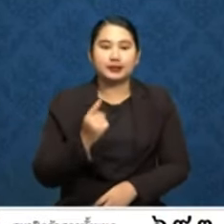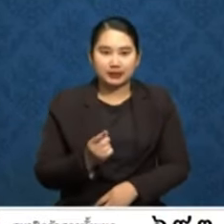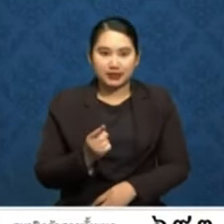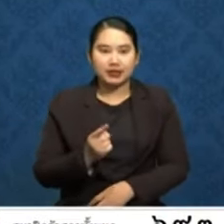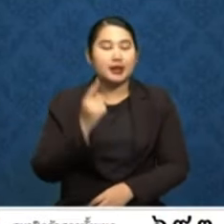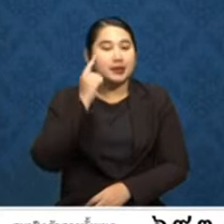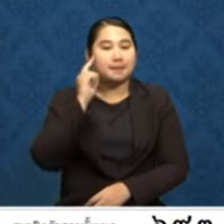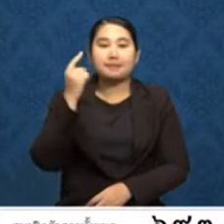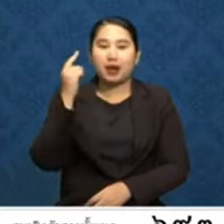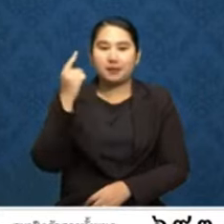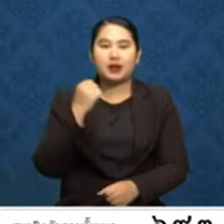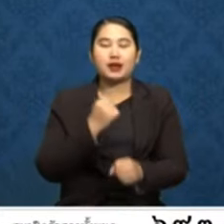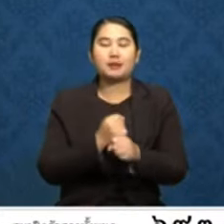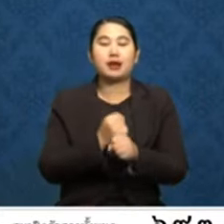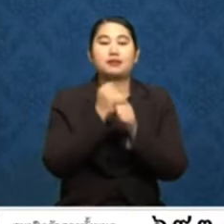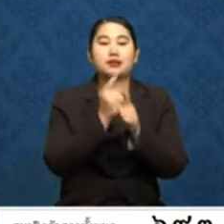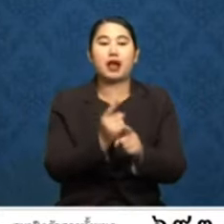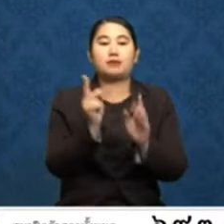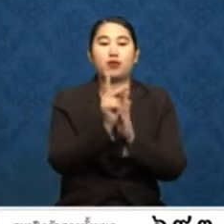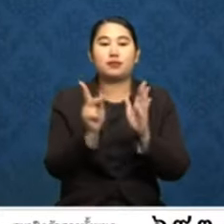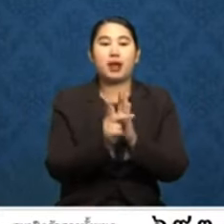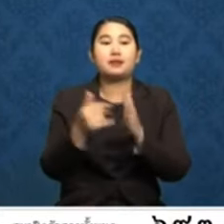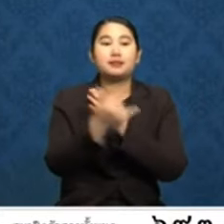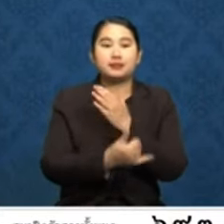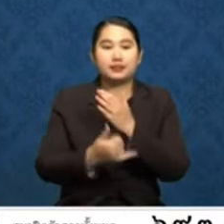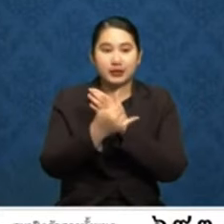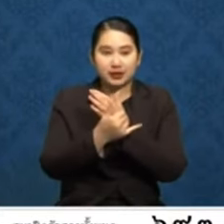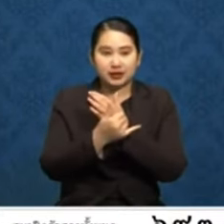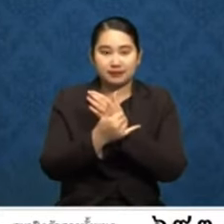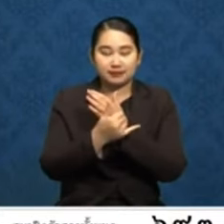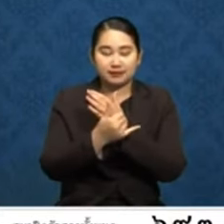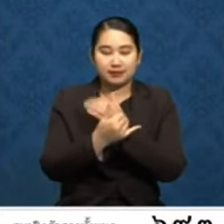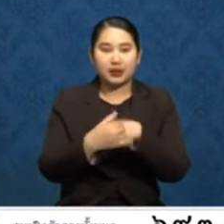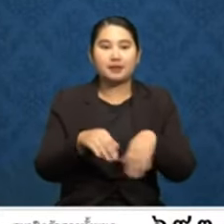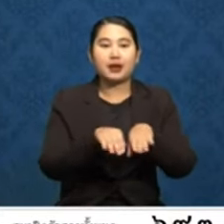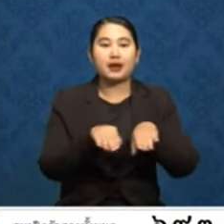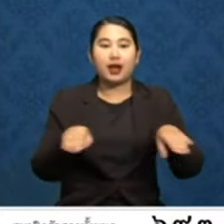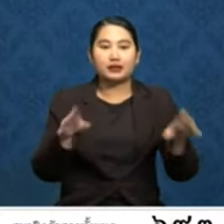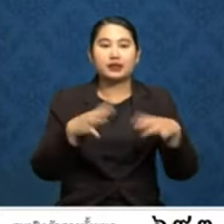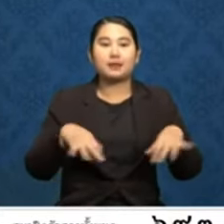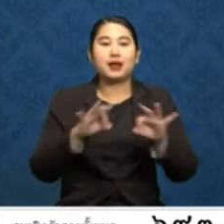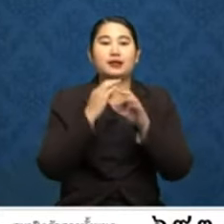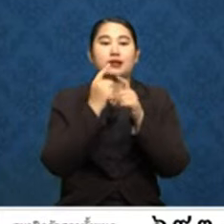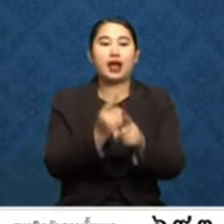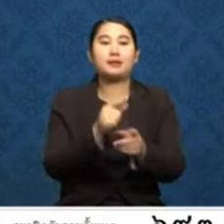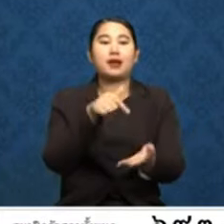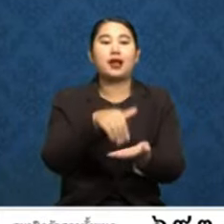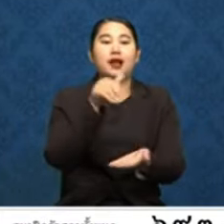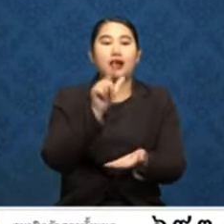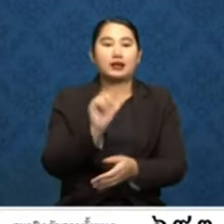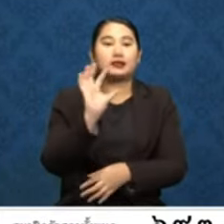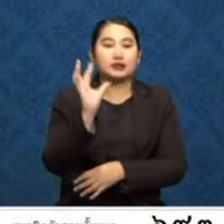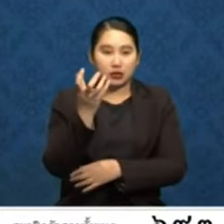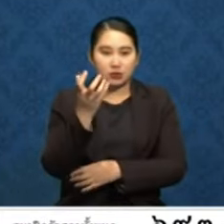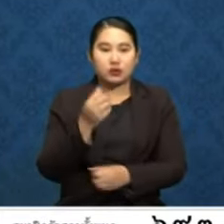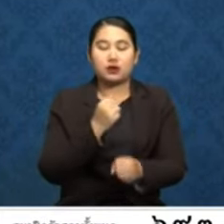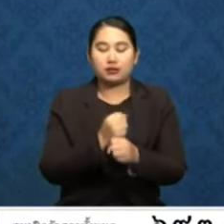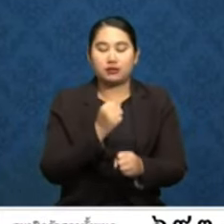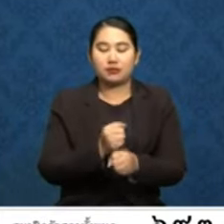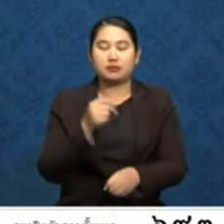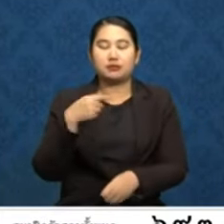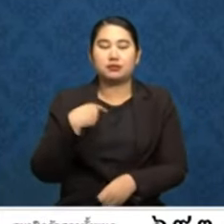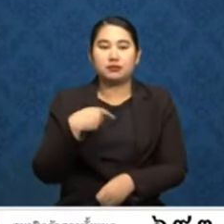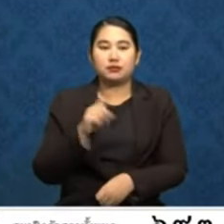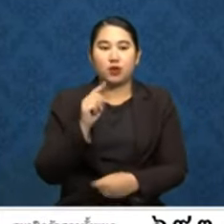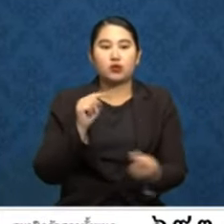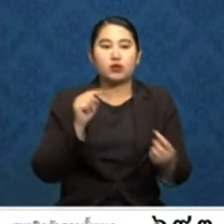รค์ในกรอบของกฎหมายระหว่างประเทศและบรรทัดฐานสากลโดยมีผลประโยชน์